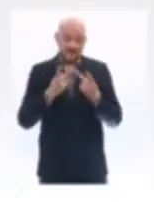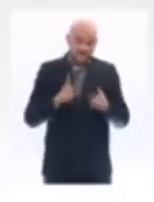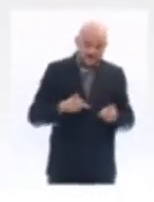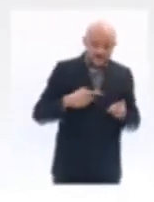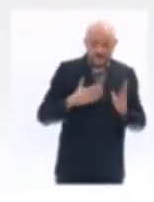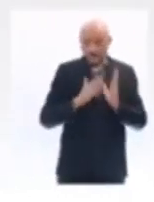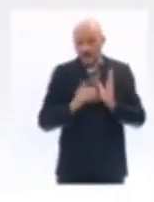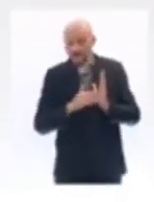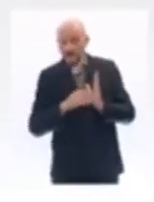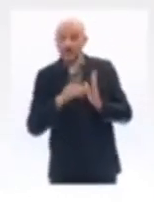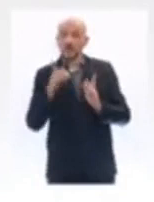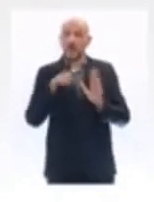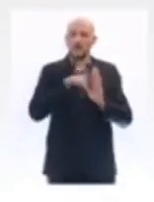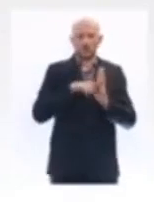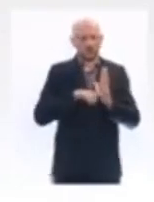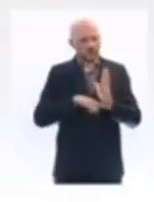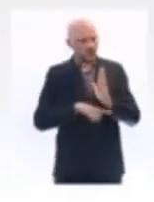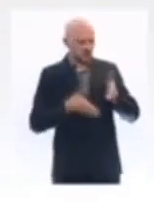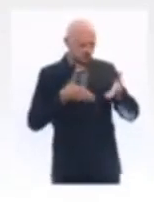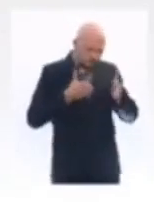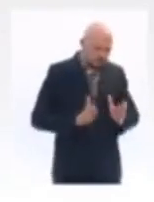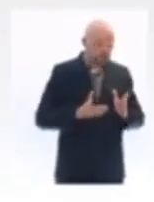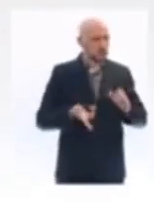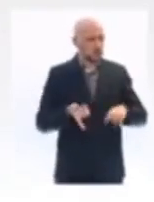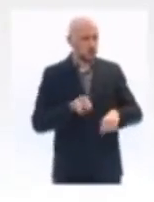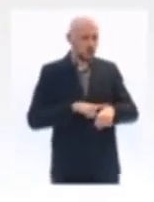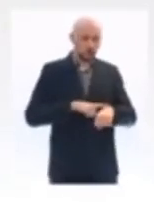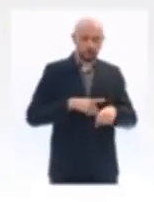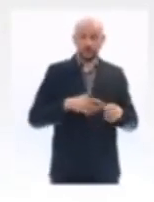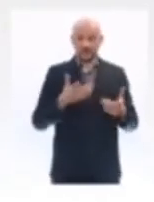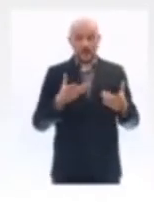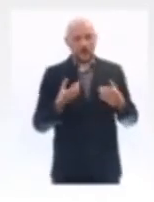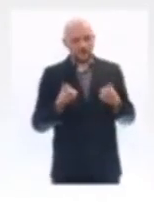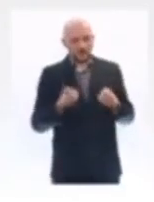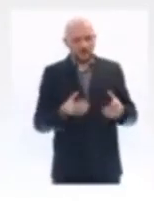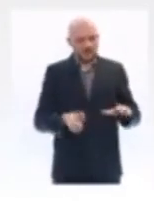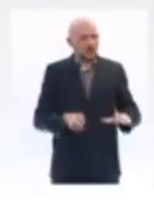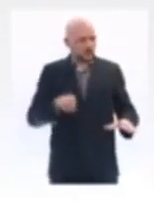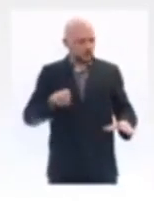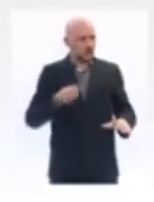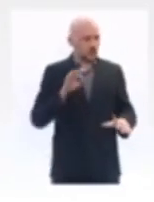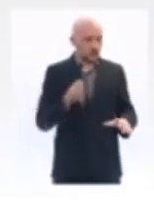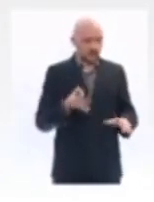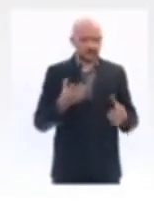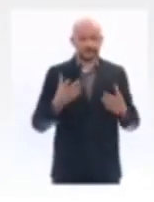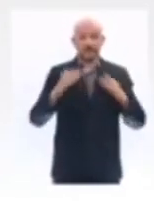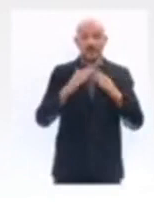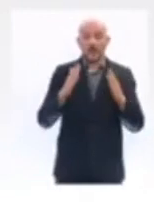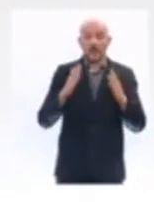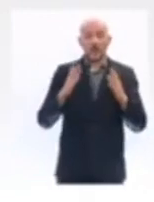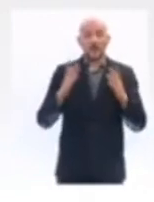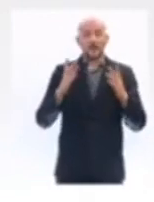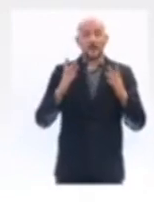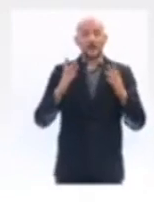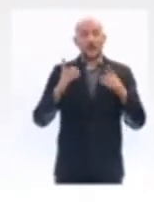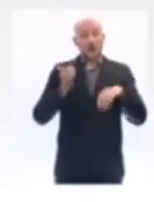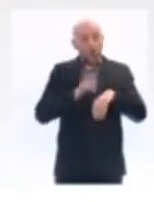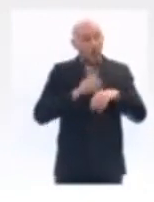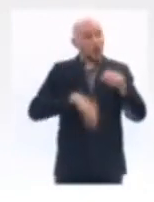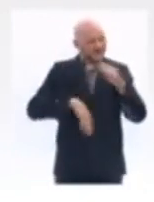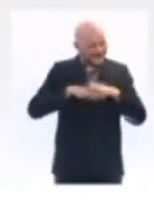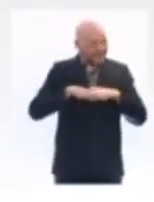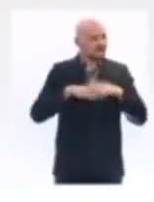est en consultation auprès des partenaires sociaux, qui était en consultation jusqu'à 17h et donc qui sera mis en ligne ce soir. Et quand on